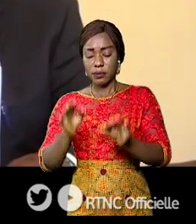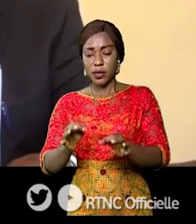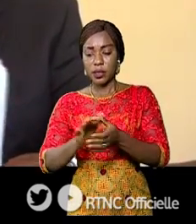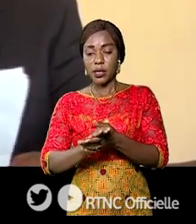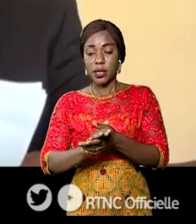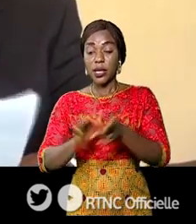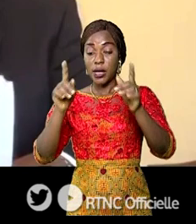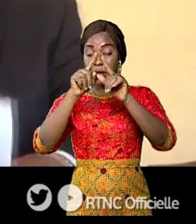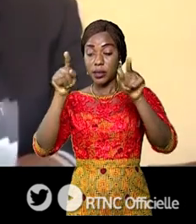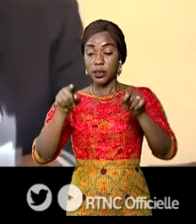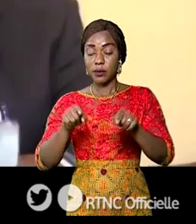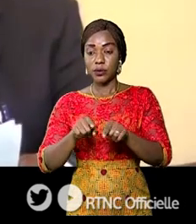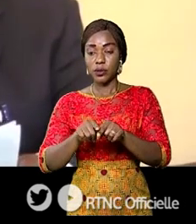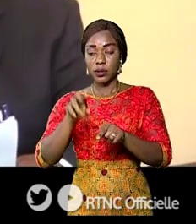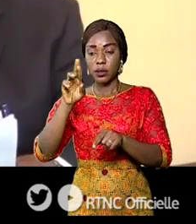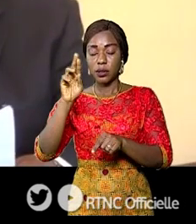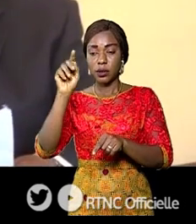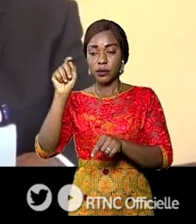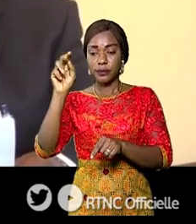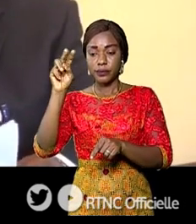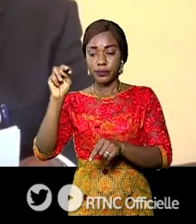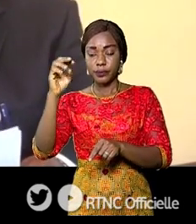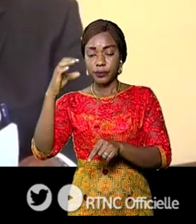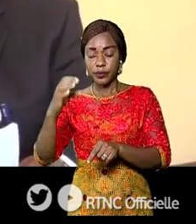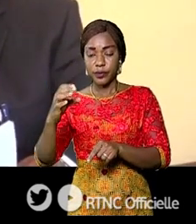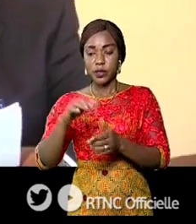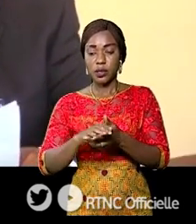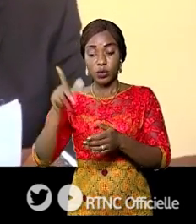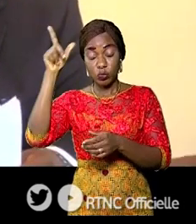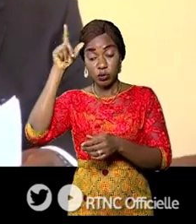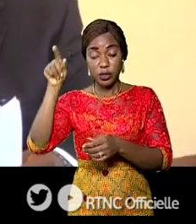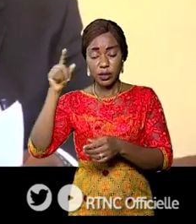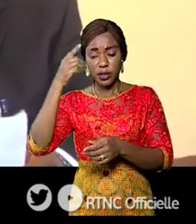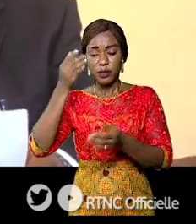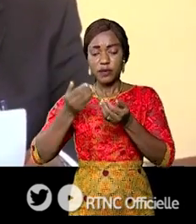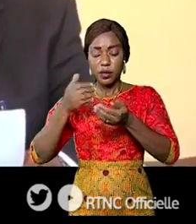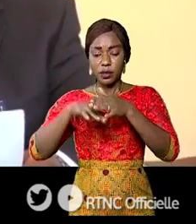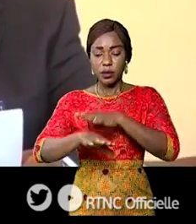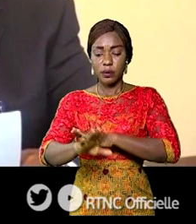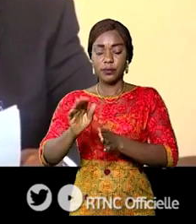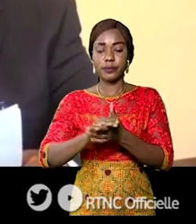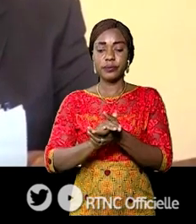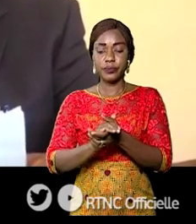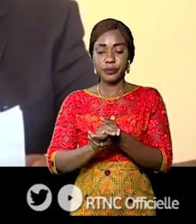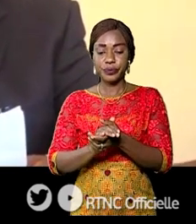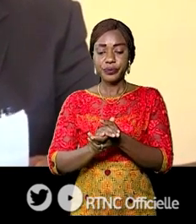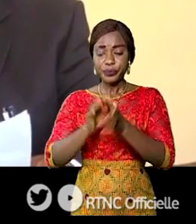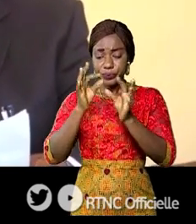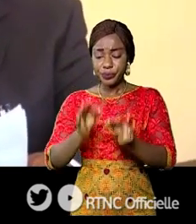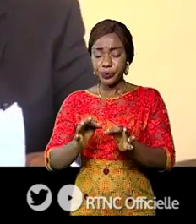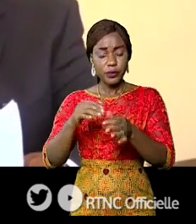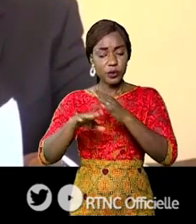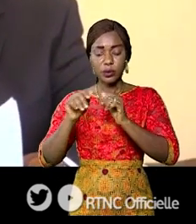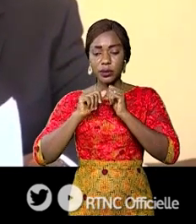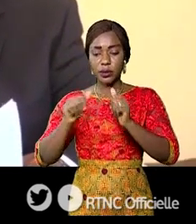la RTNC Lubumbashi. Estimés à plus ou moins 200 personnes, ils ont fait l'usage d'armes à feu en